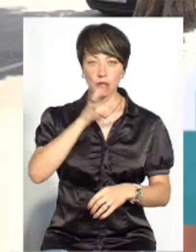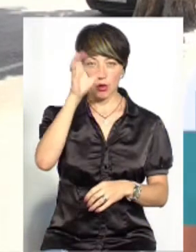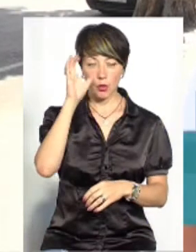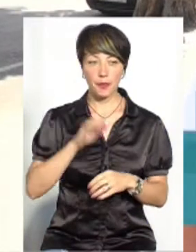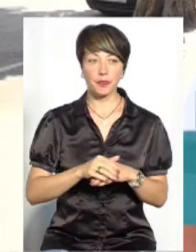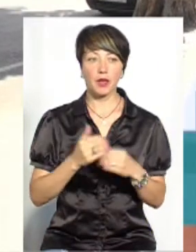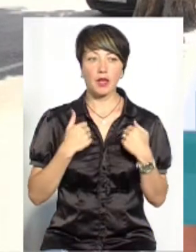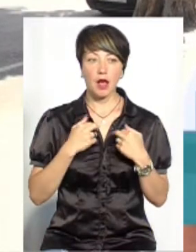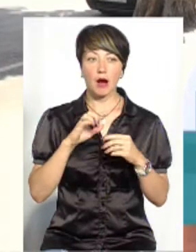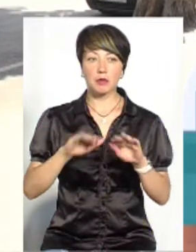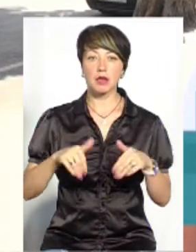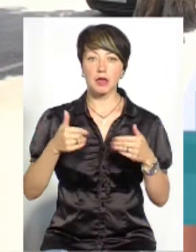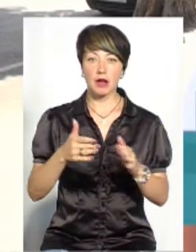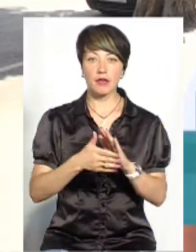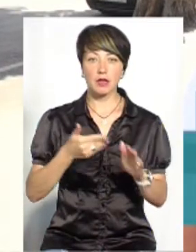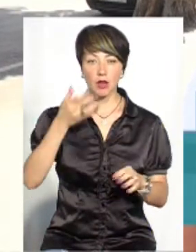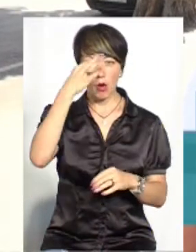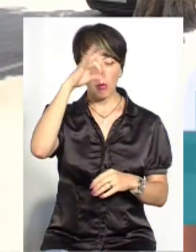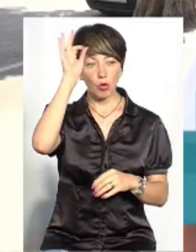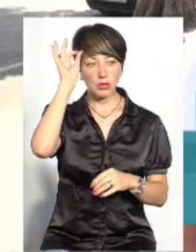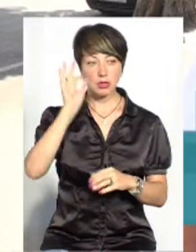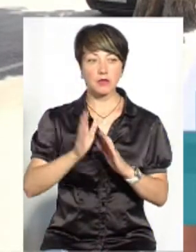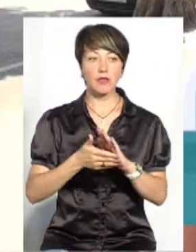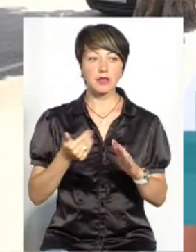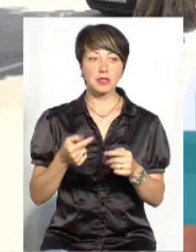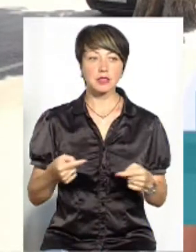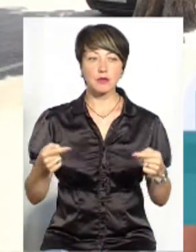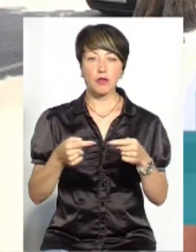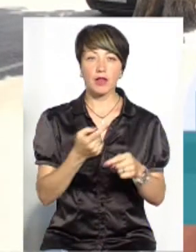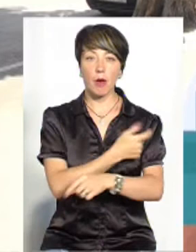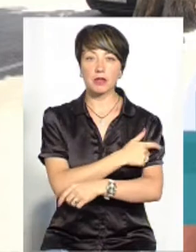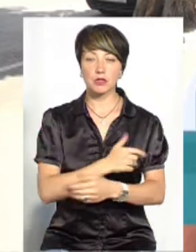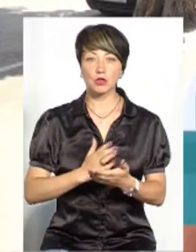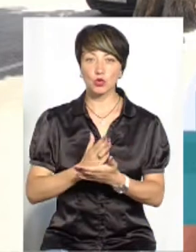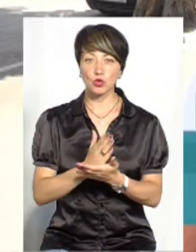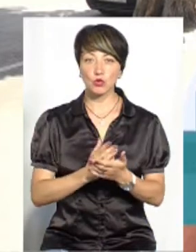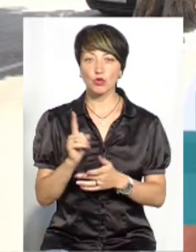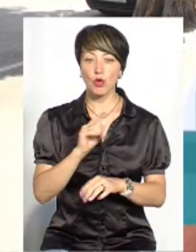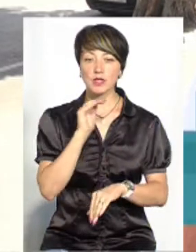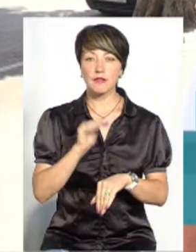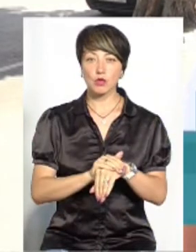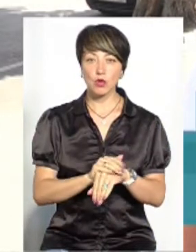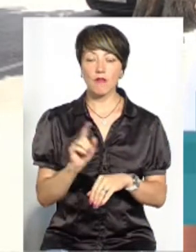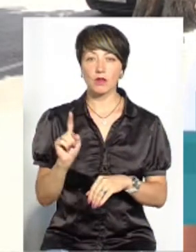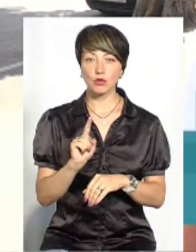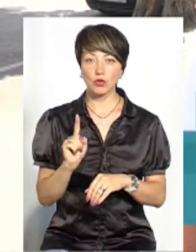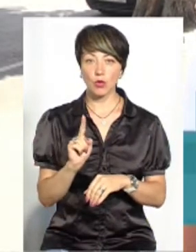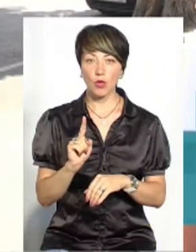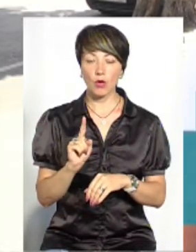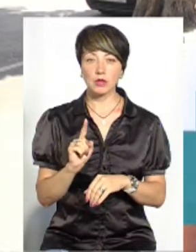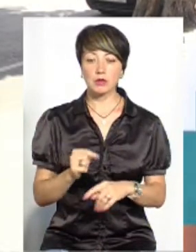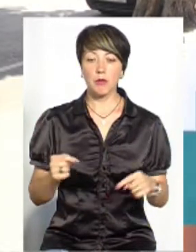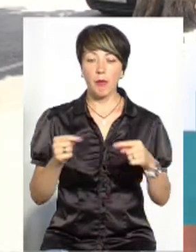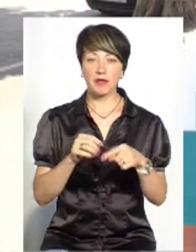Я б радив викликати поліцію, радив би викликати відповідні медичні служби для того, щоб було зафіксовано, що певні